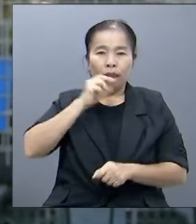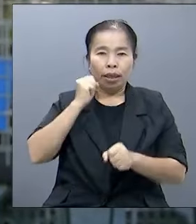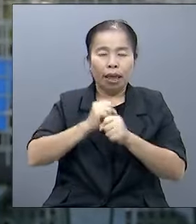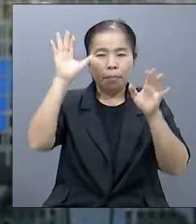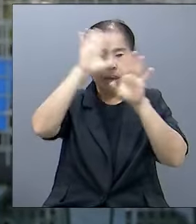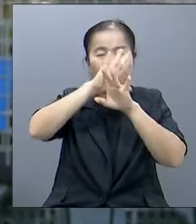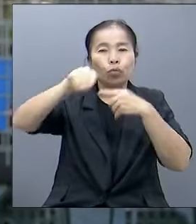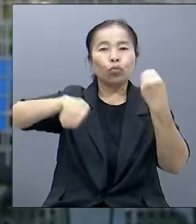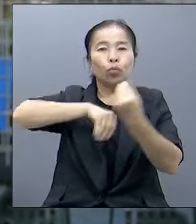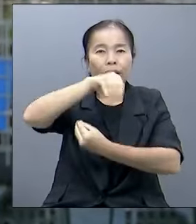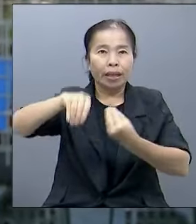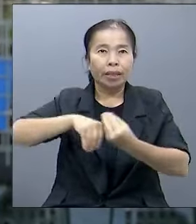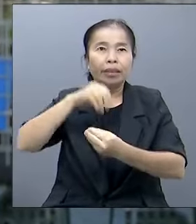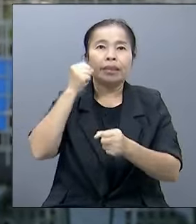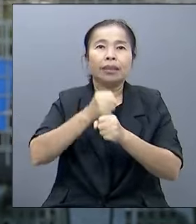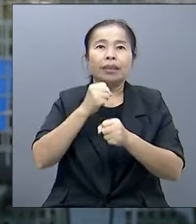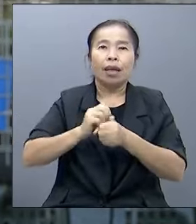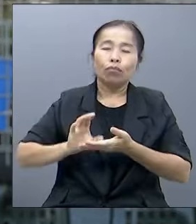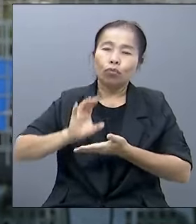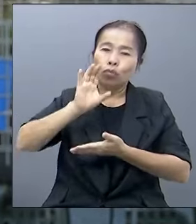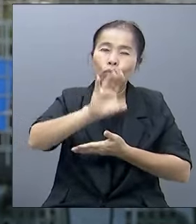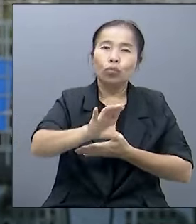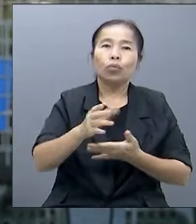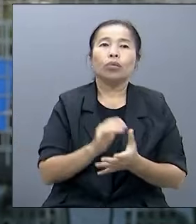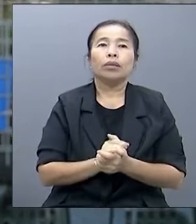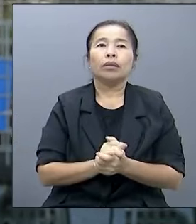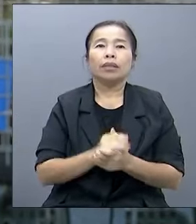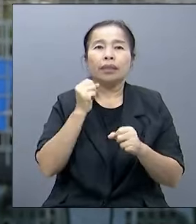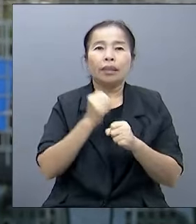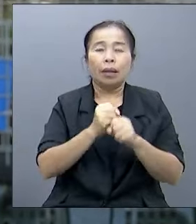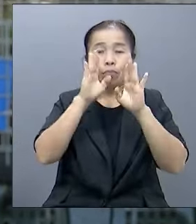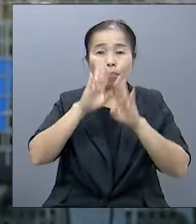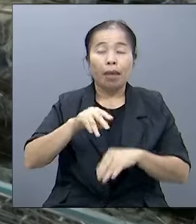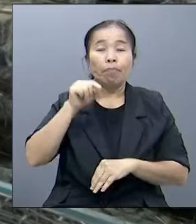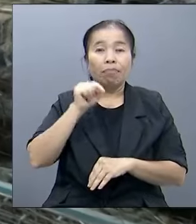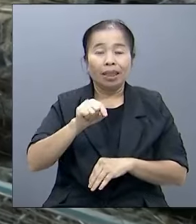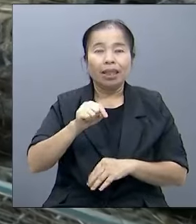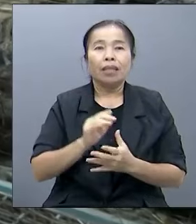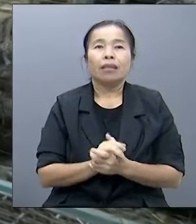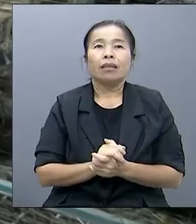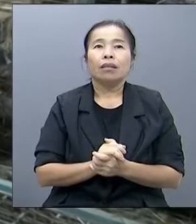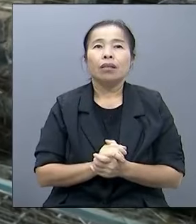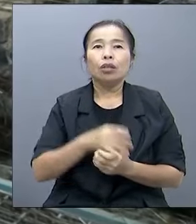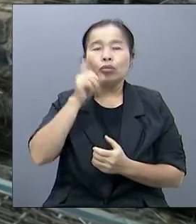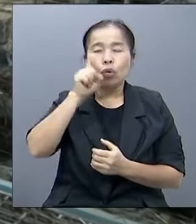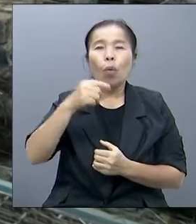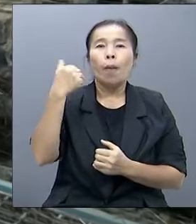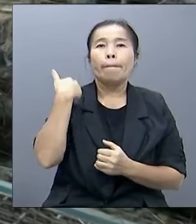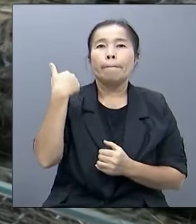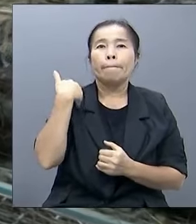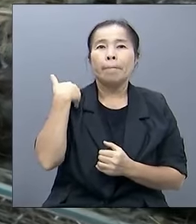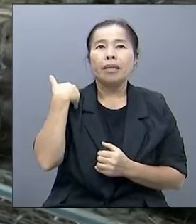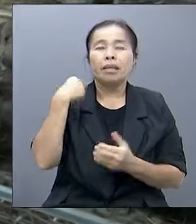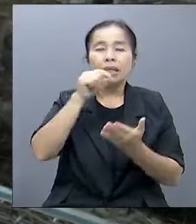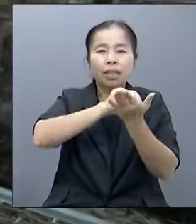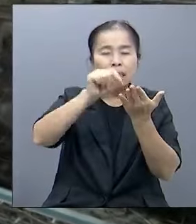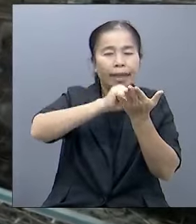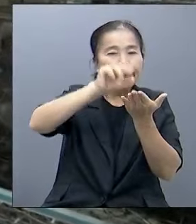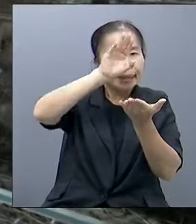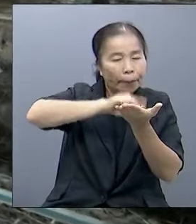ทุกสิ่งทุกอย่างคือการลงทุนนะครับการทำตรงนี้ก็คือว่าทุกอย่างต้องมีการจดบันทึกต้